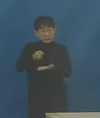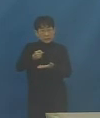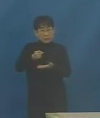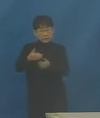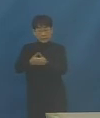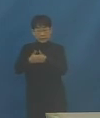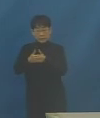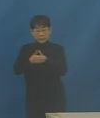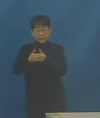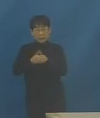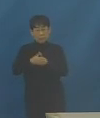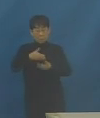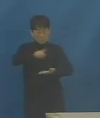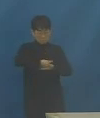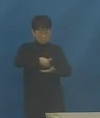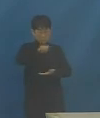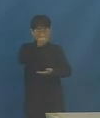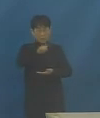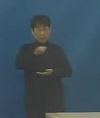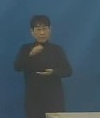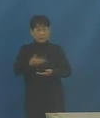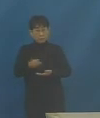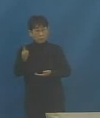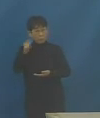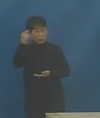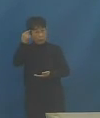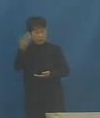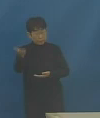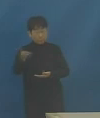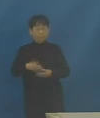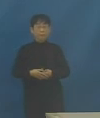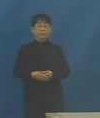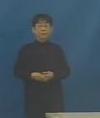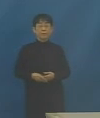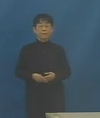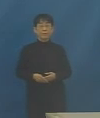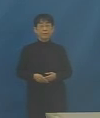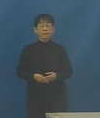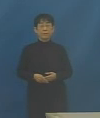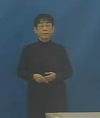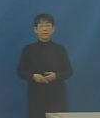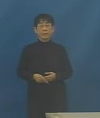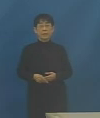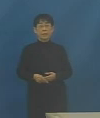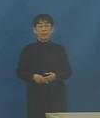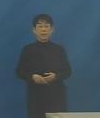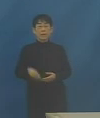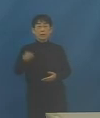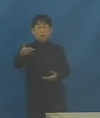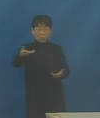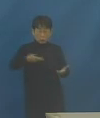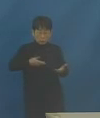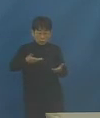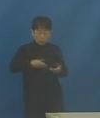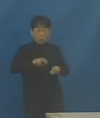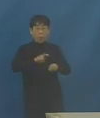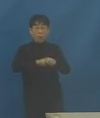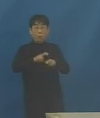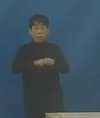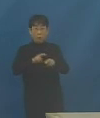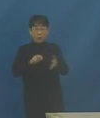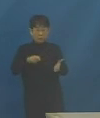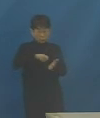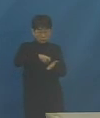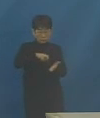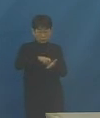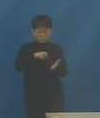それについて知事はどうふうにお考えでしょうかよろしくお願いしますa 玖珠農の輸送密度につきましてはですねこれ